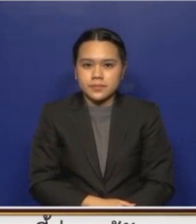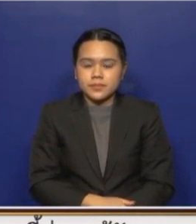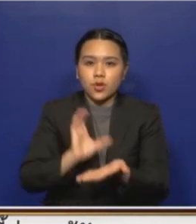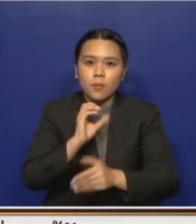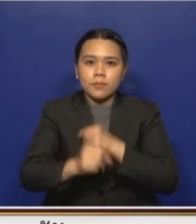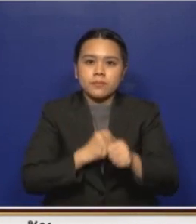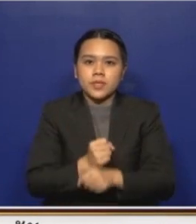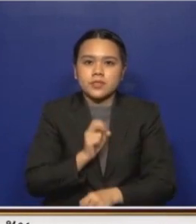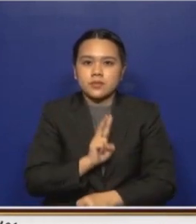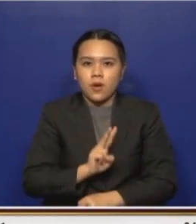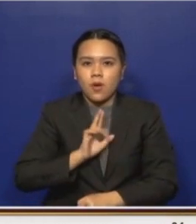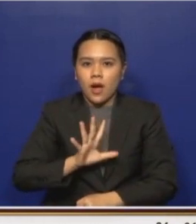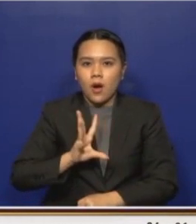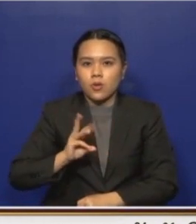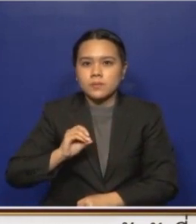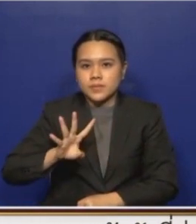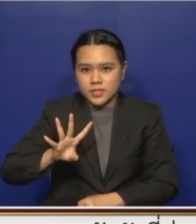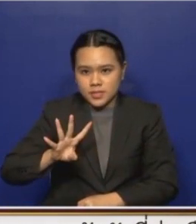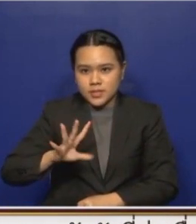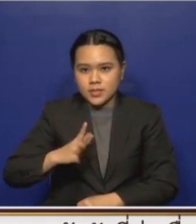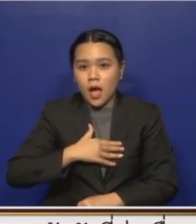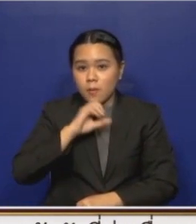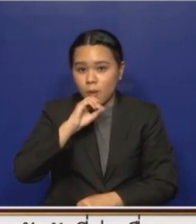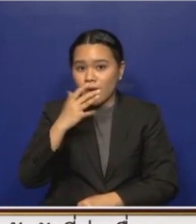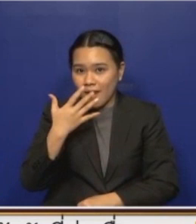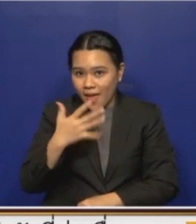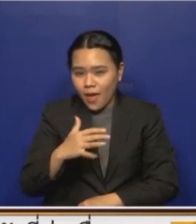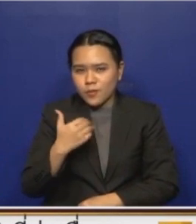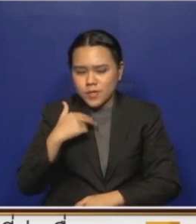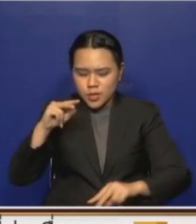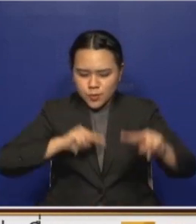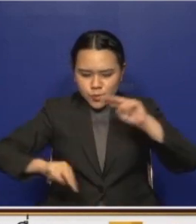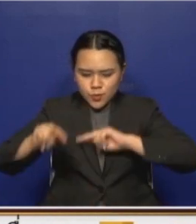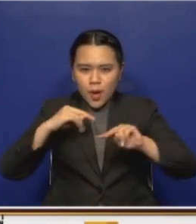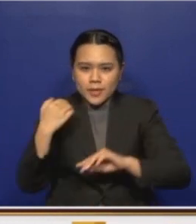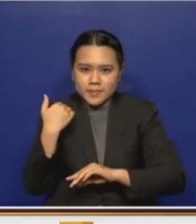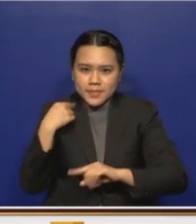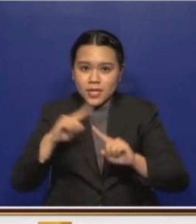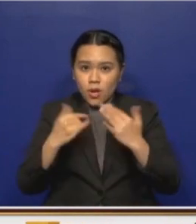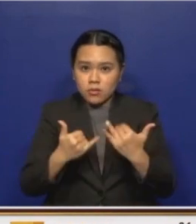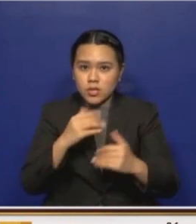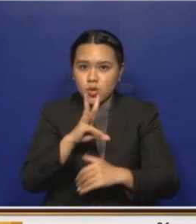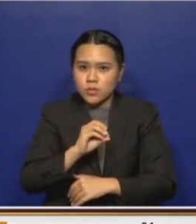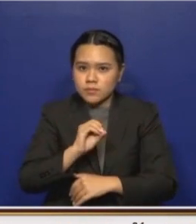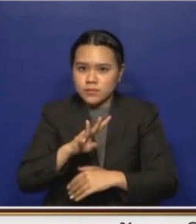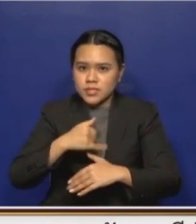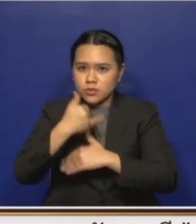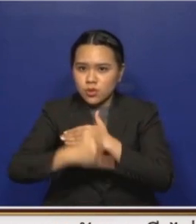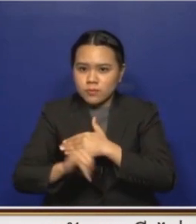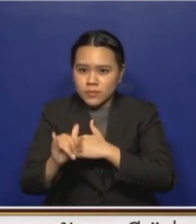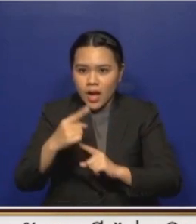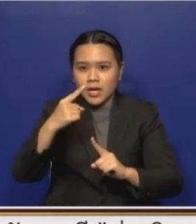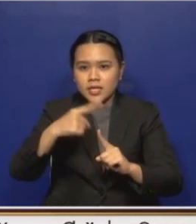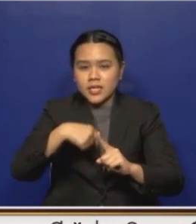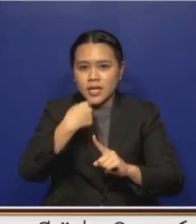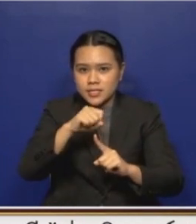หมดไป5เดือนโดยประมาณผมจะบอกว่างบประมาณที่ตั้งไว้เนี่ย 3.3 ล้าน